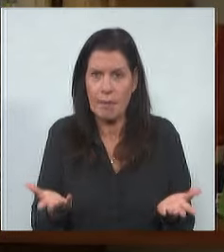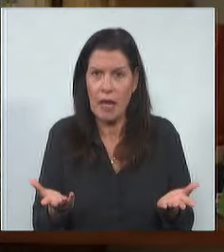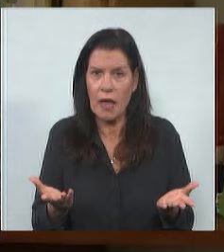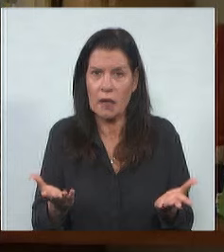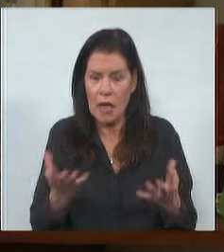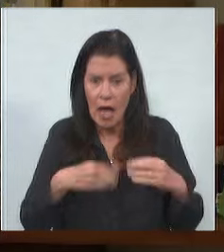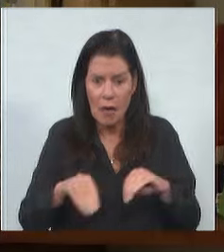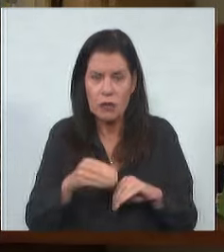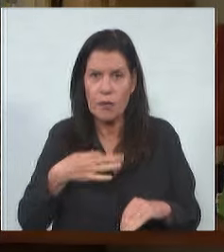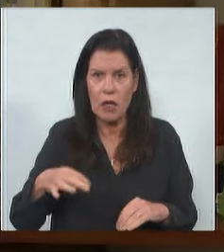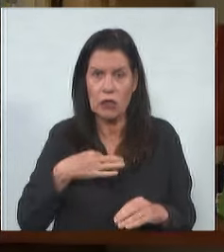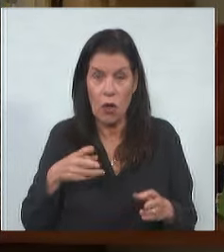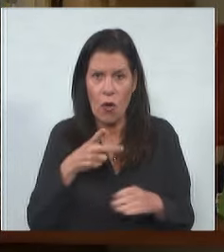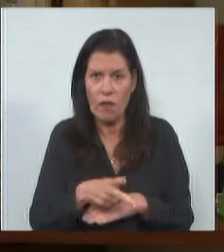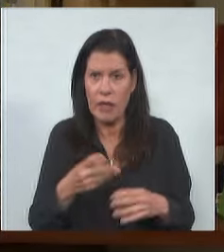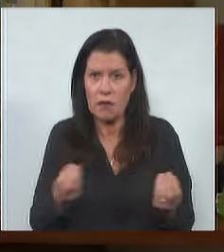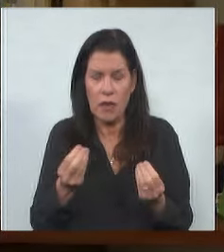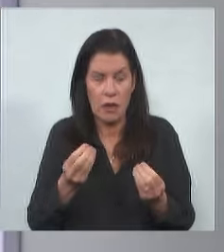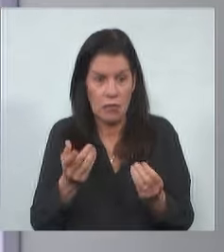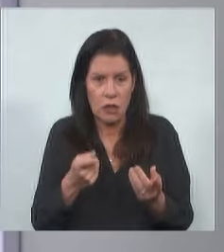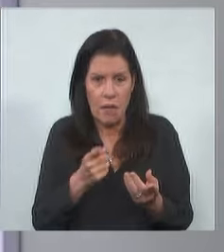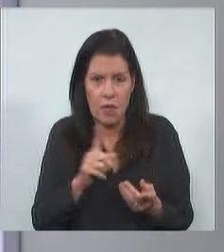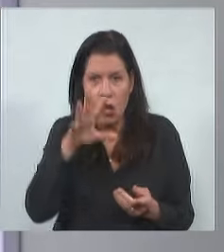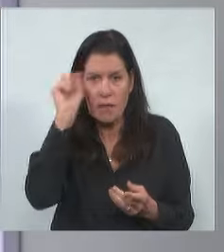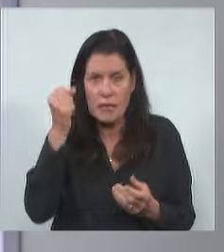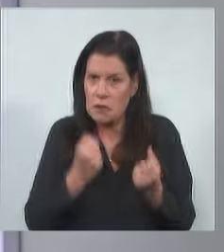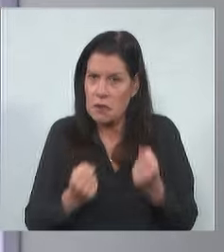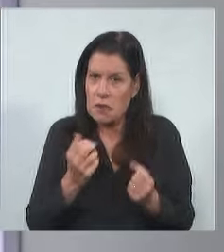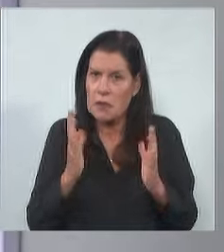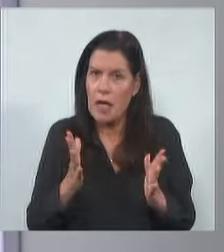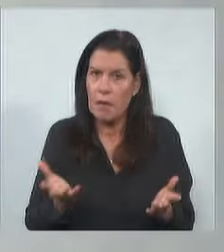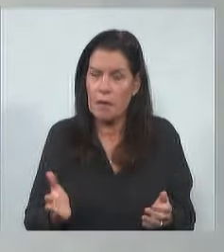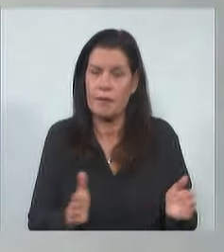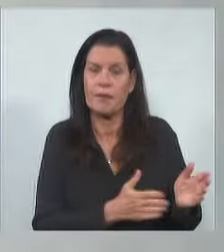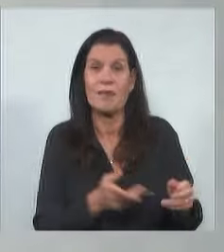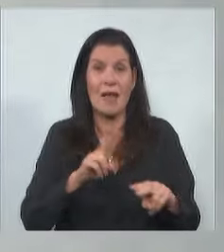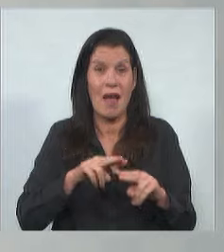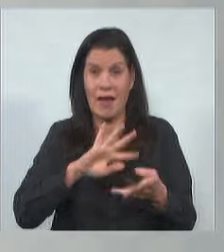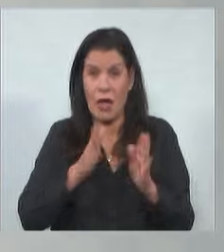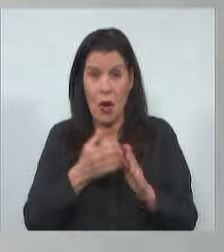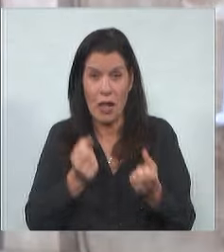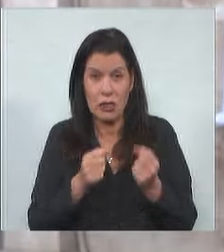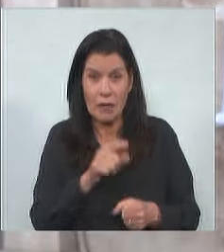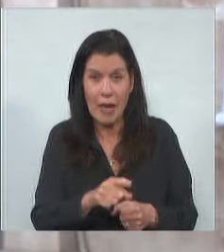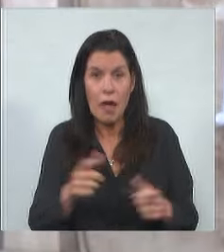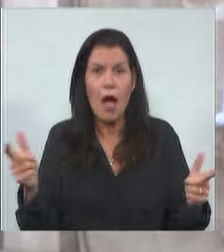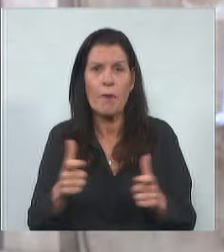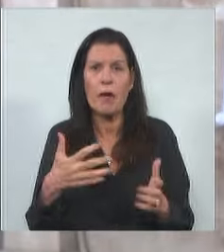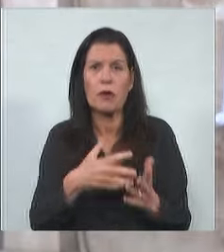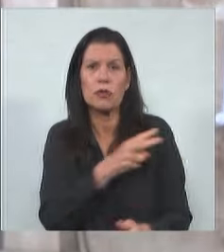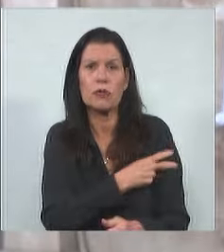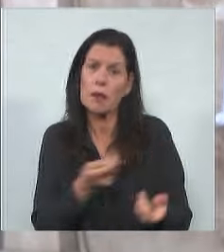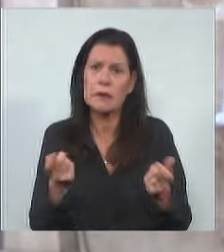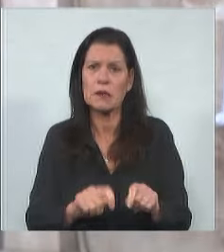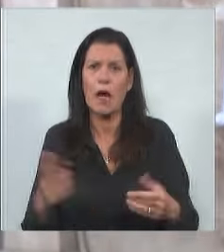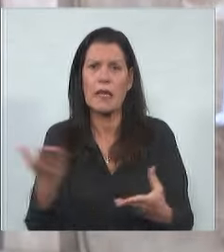הזאת, עוברים, זה לא נתפס. אחרי כל הכשלים הללו, המחלקה לחקירות שוטרים סגרה את התיק נגד השוטרים